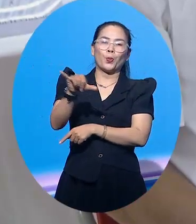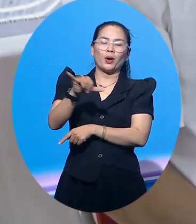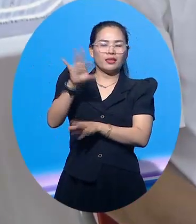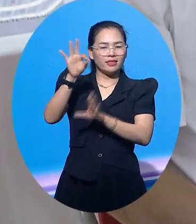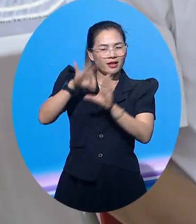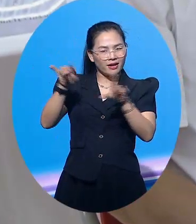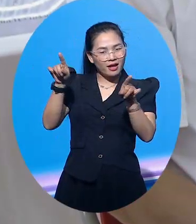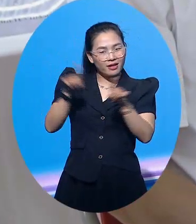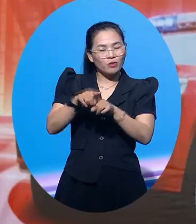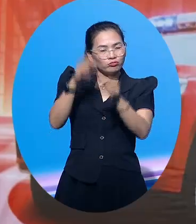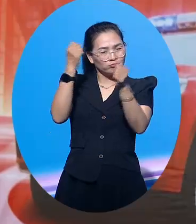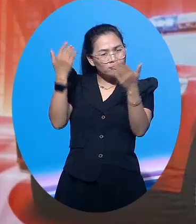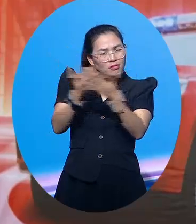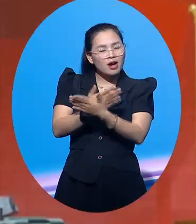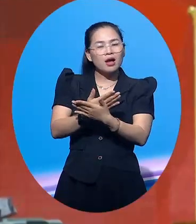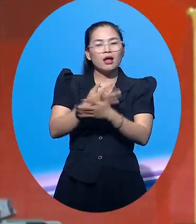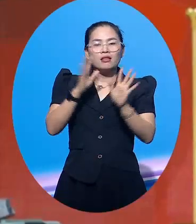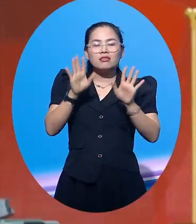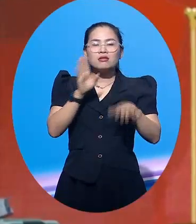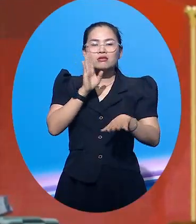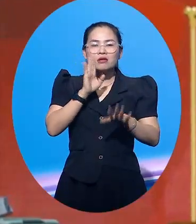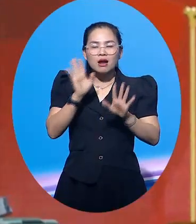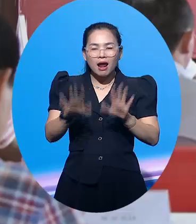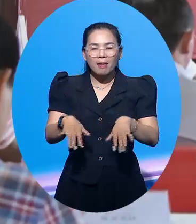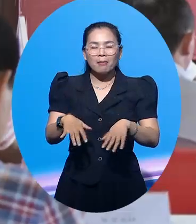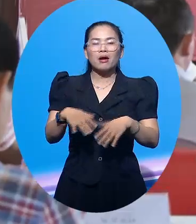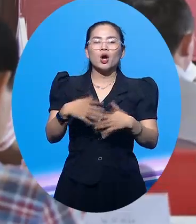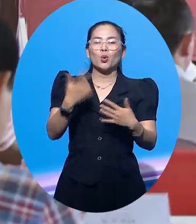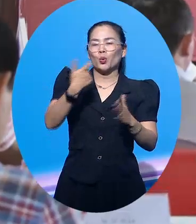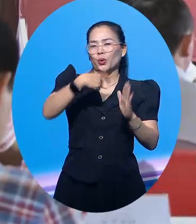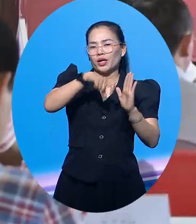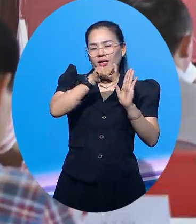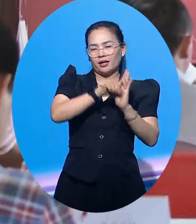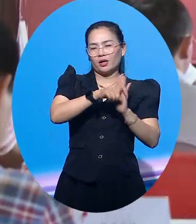kế, cải tiến, thực nghiệm và hoàn thiện sản xuất tuân thủ theo các quy định hiện hành.